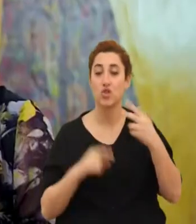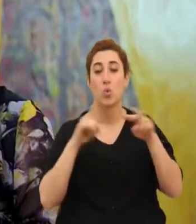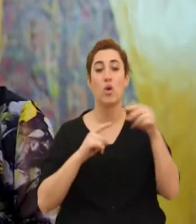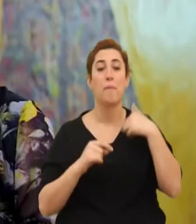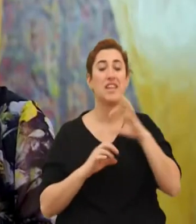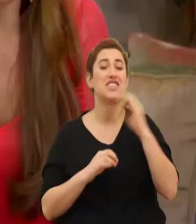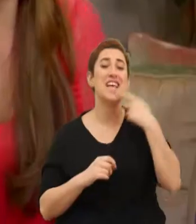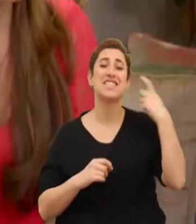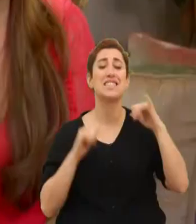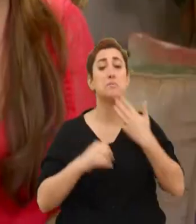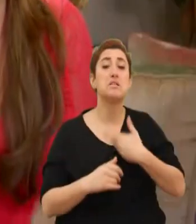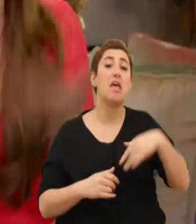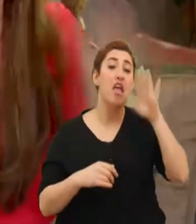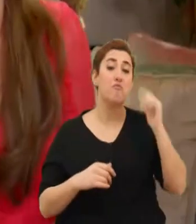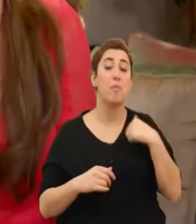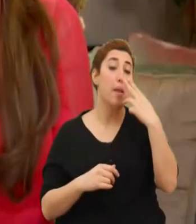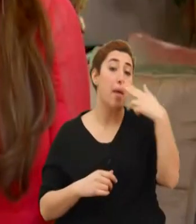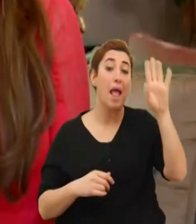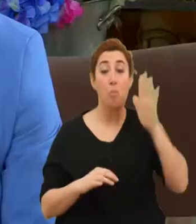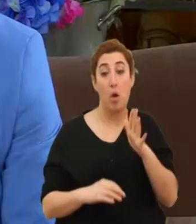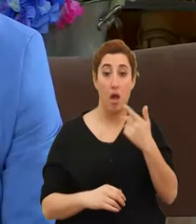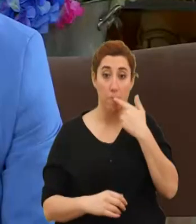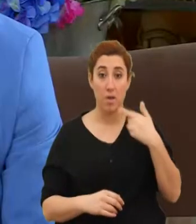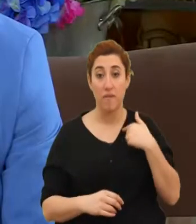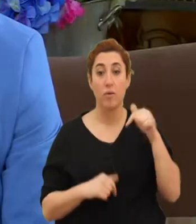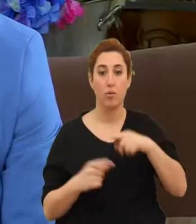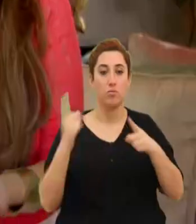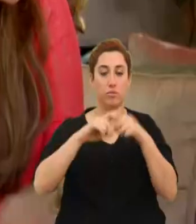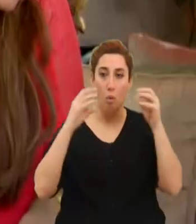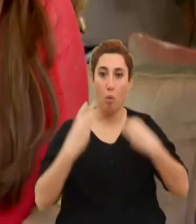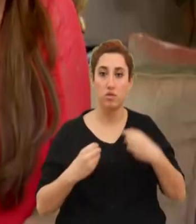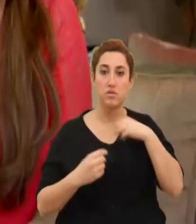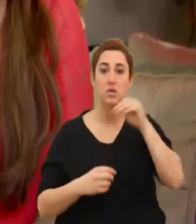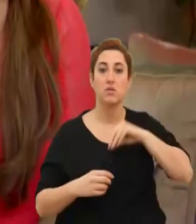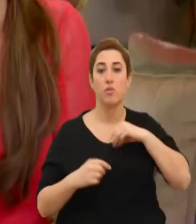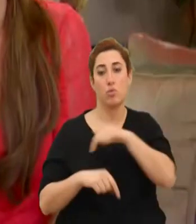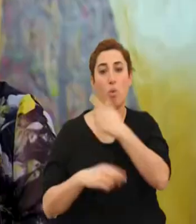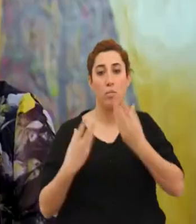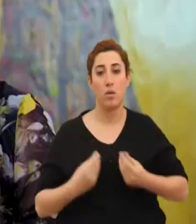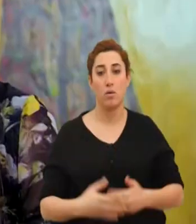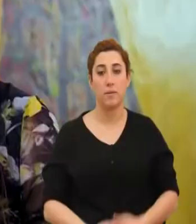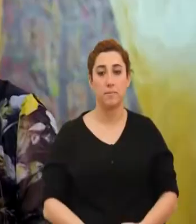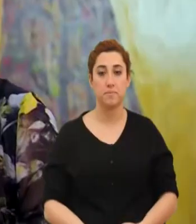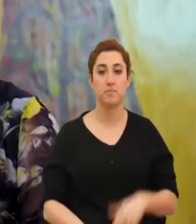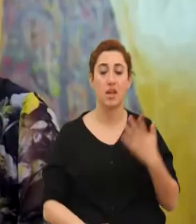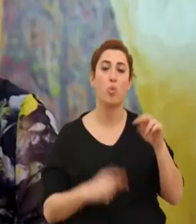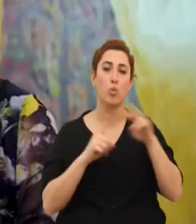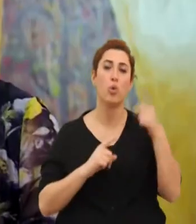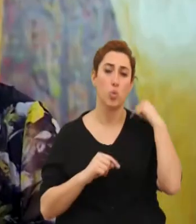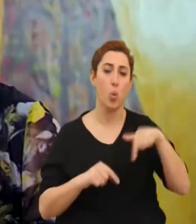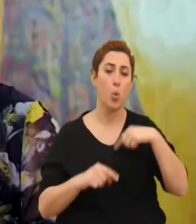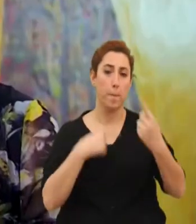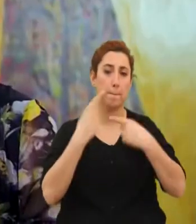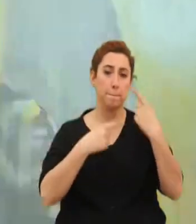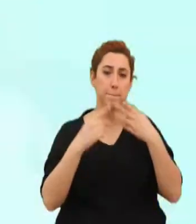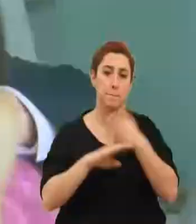yani işte Nurhan beni artık eskisi gibi sevmiyor, beni beğenmiyor galiba falan. Üstüne de bu olunca biz de şey sandık normal olarak. Ya Nurhan'la dün